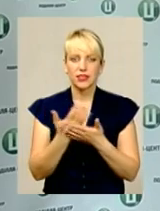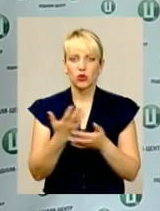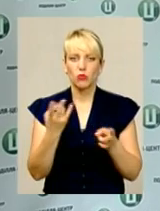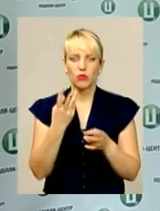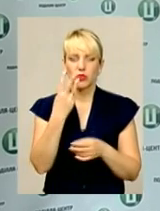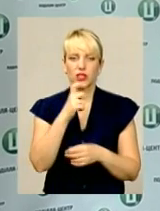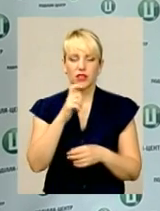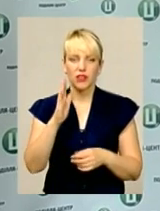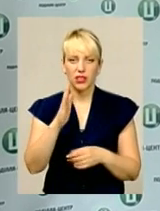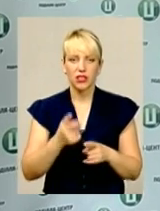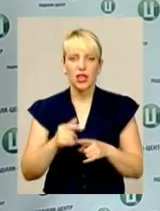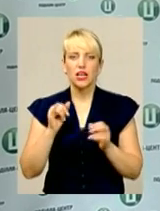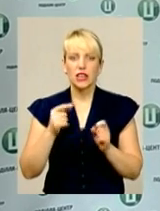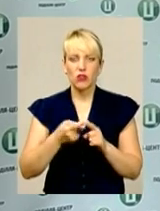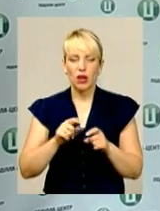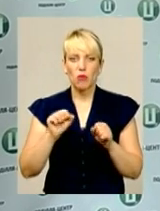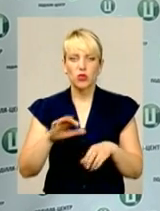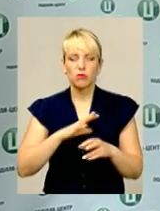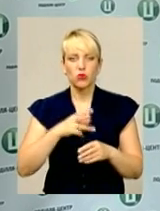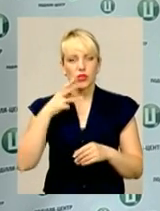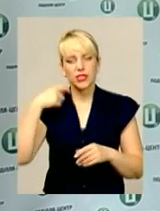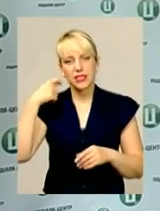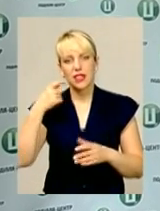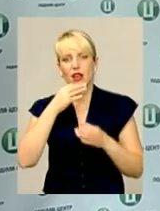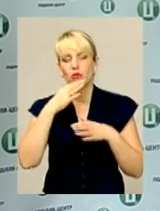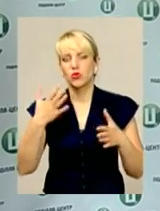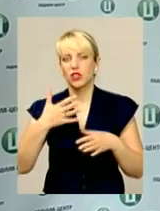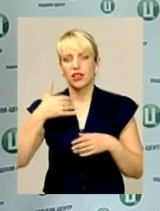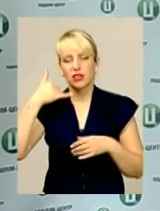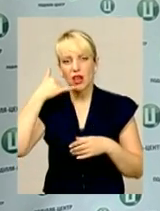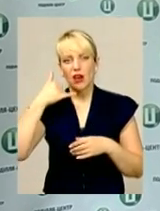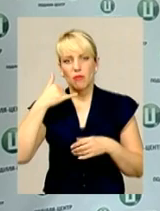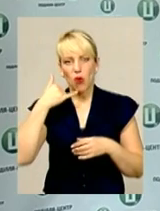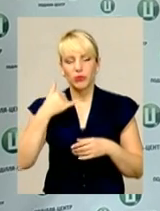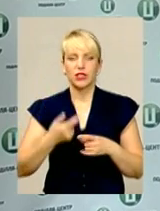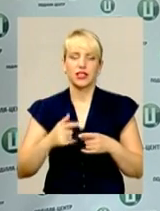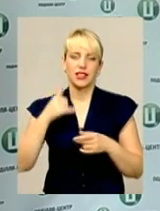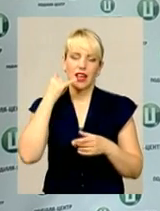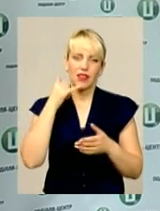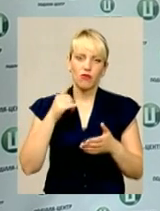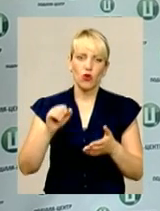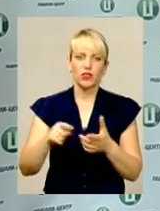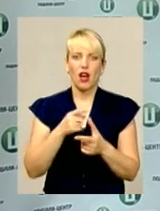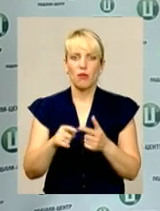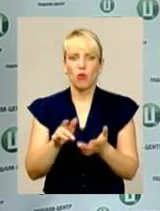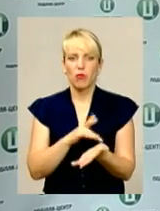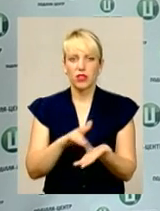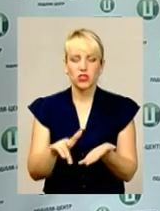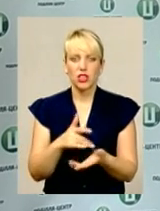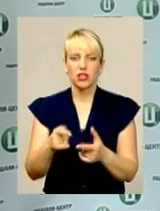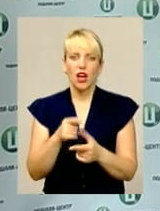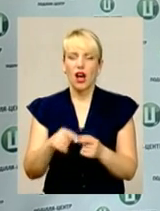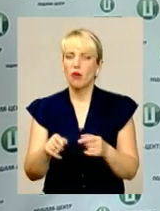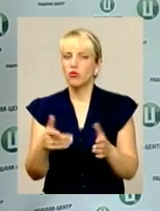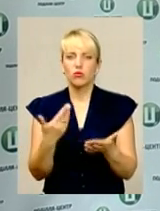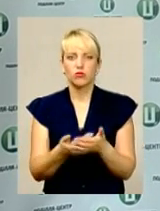хвилин. Але вона може бути зняти на будь-який мобільний пристрій. Починаючи від мобільного телефону, закінчуючи планшетом, чи